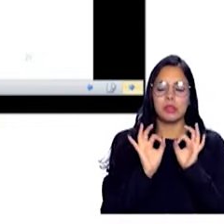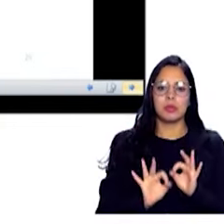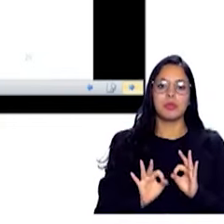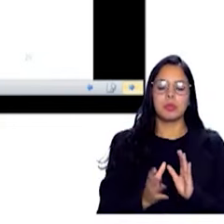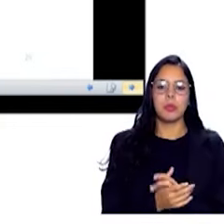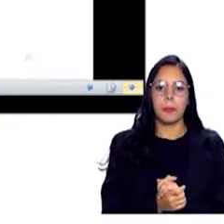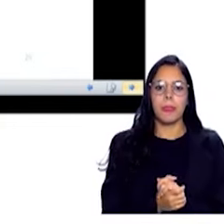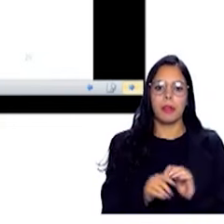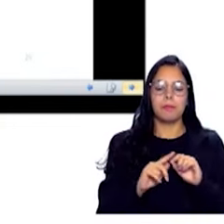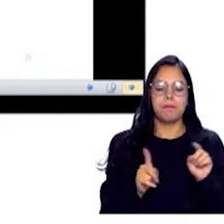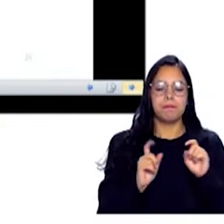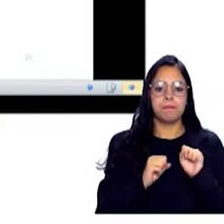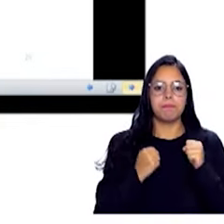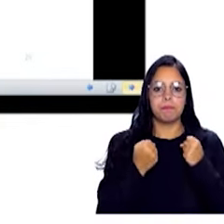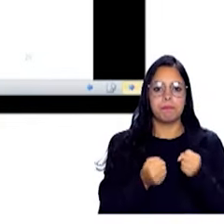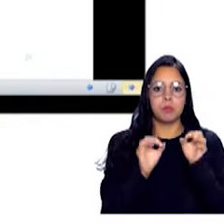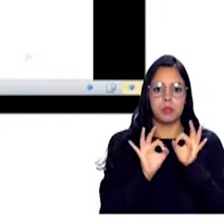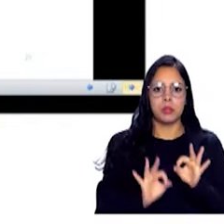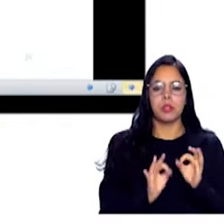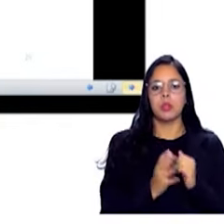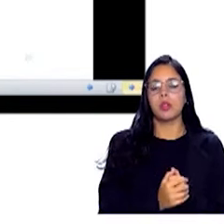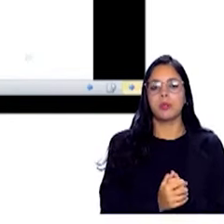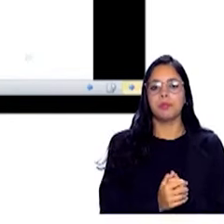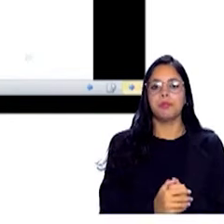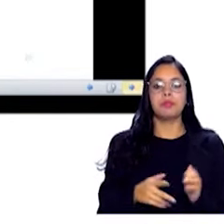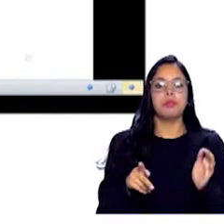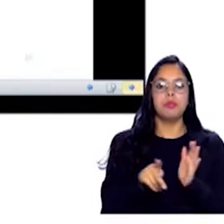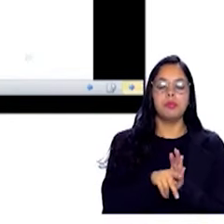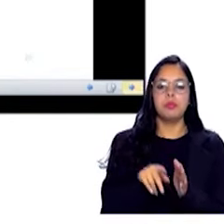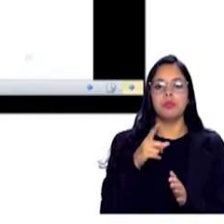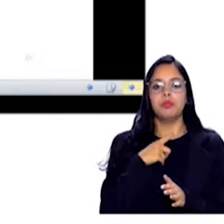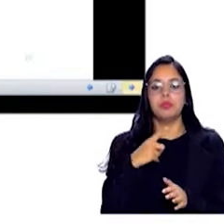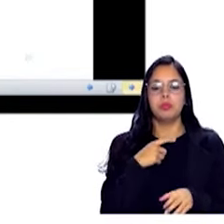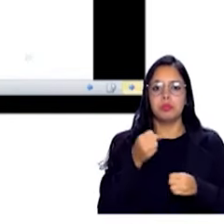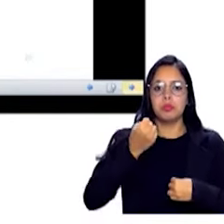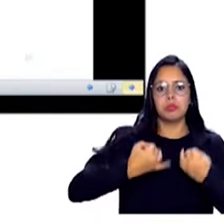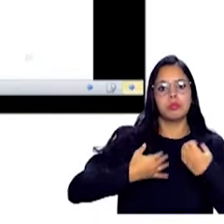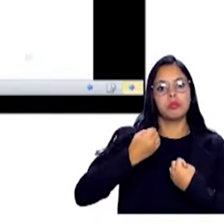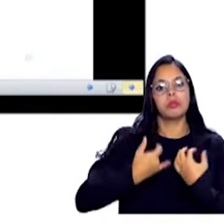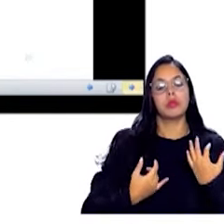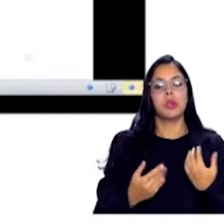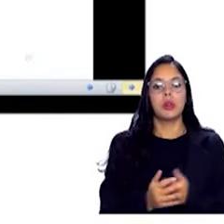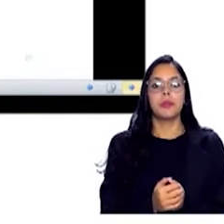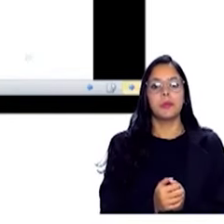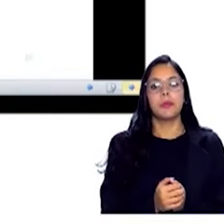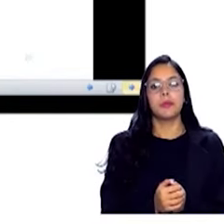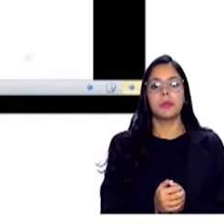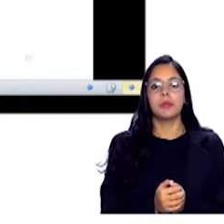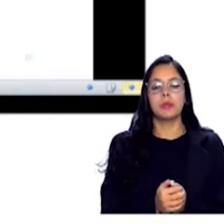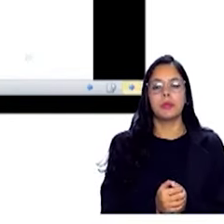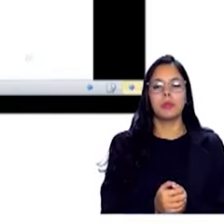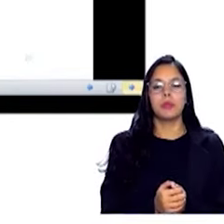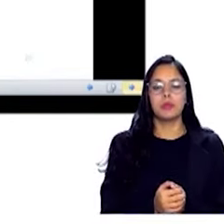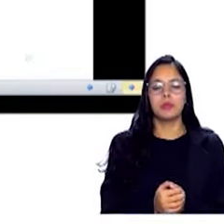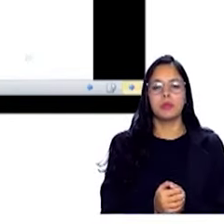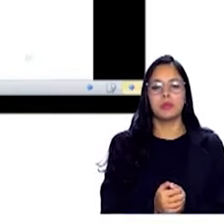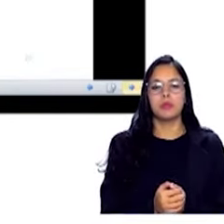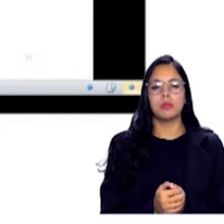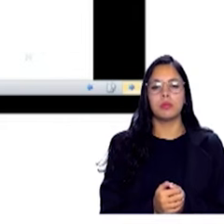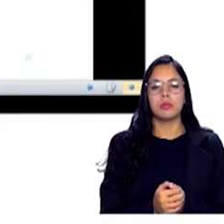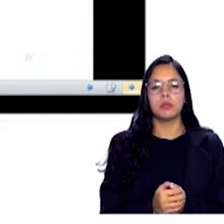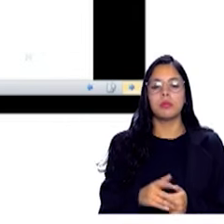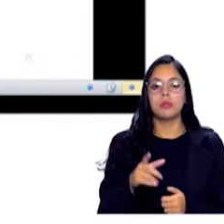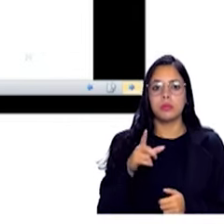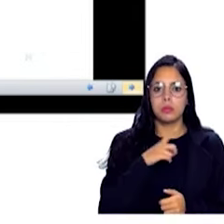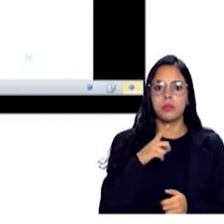puo pronunciare a sezioni Unite ai Sensi dell'articolo 374 ma chiaramente non puo ricorrere a questo